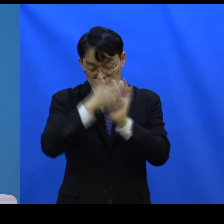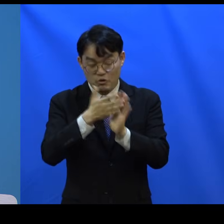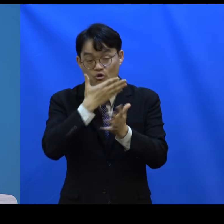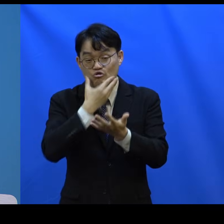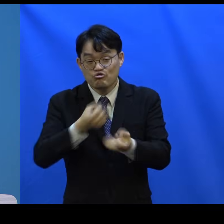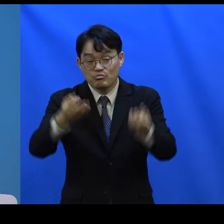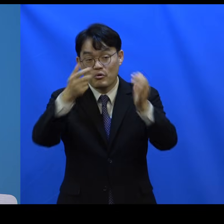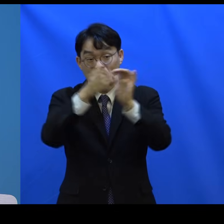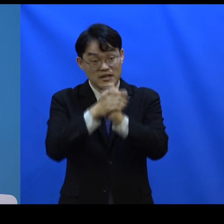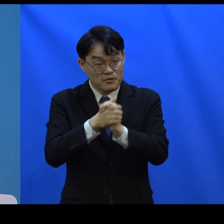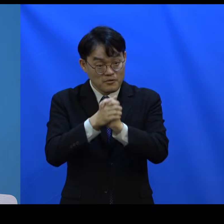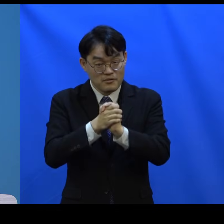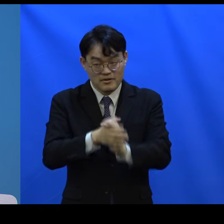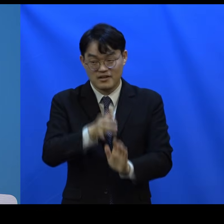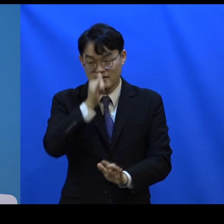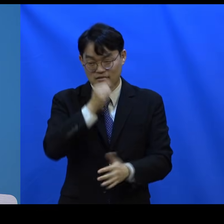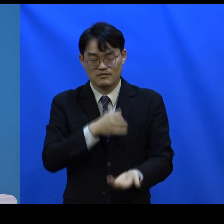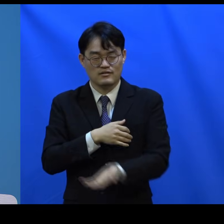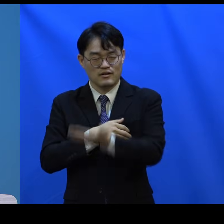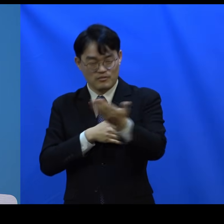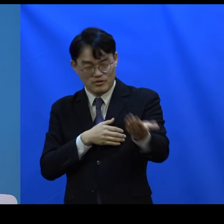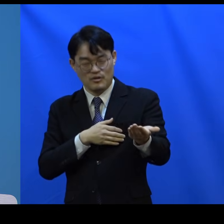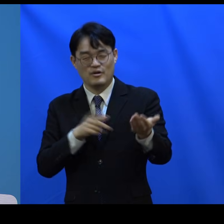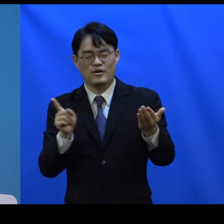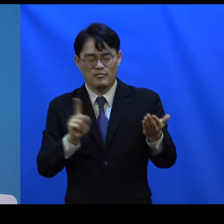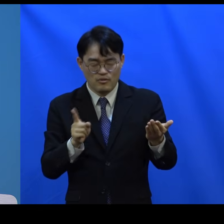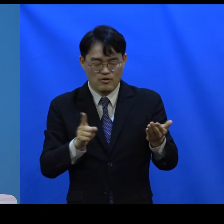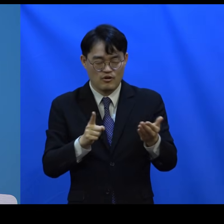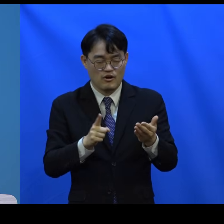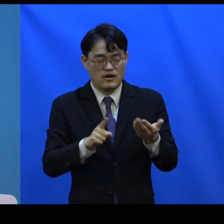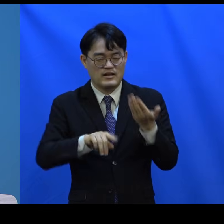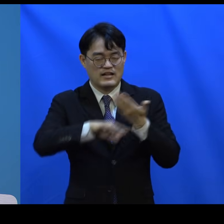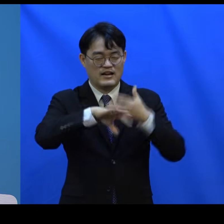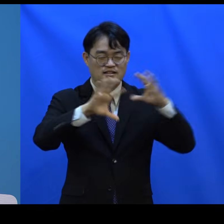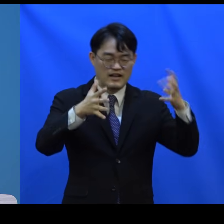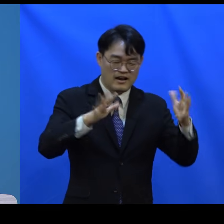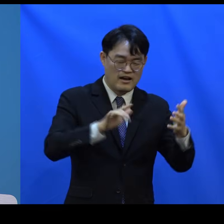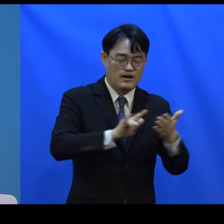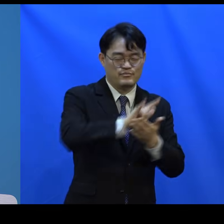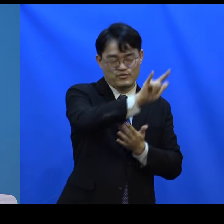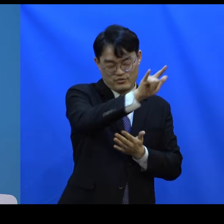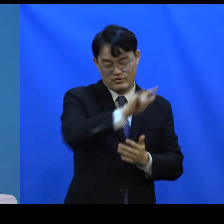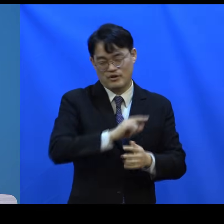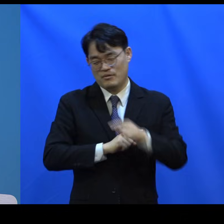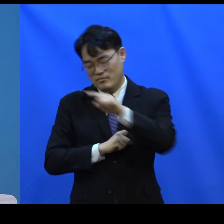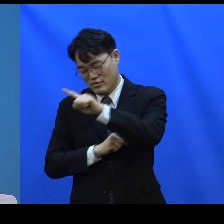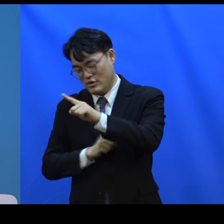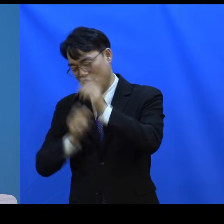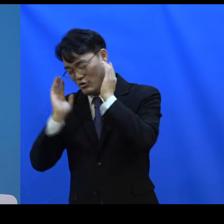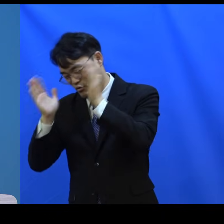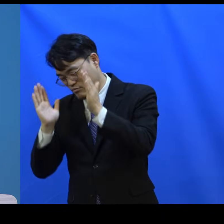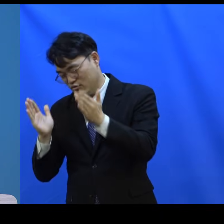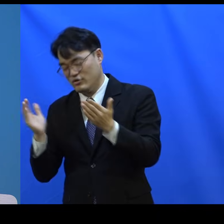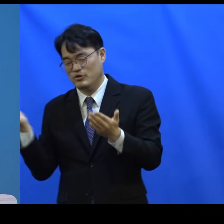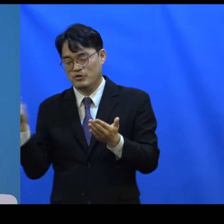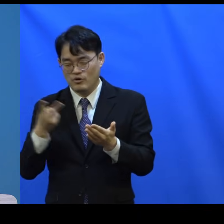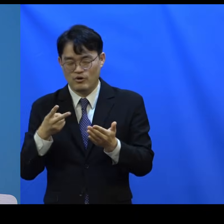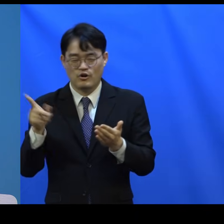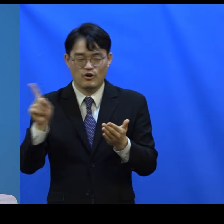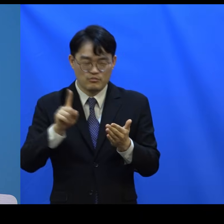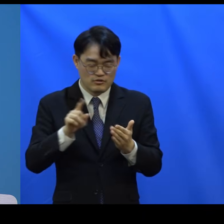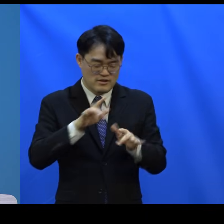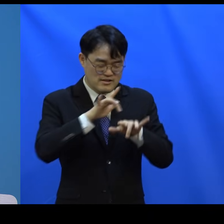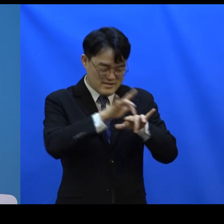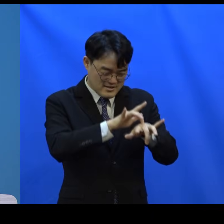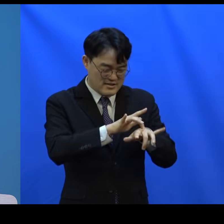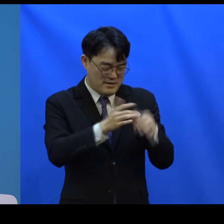축복기도고 목회기도를 제가 하는 거예요. 사실 부목사님들에게 좀 맡기고 싶은데 그 시간은 제가 여러 번 설교하기 때문에 다